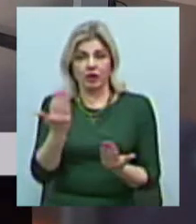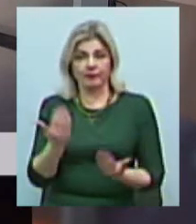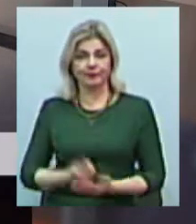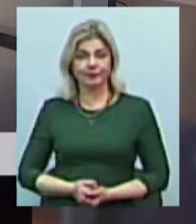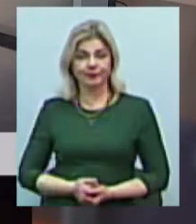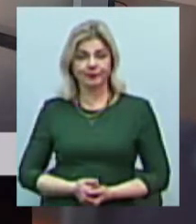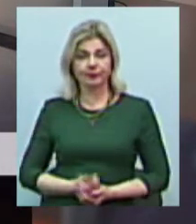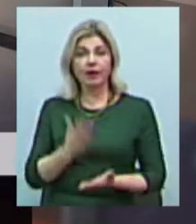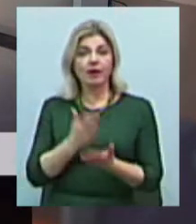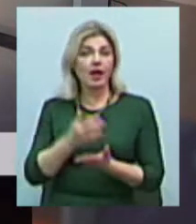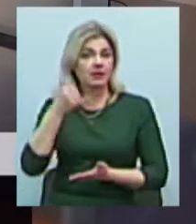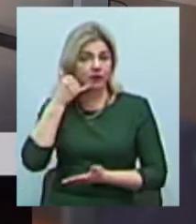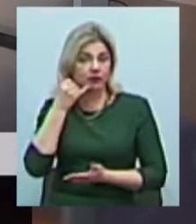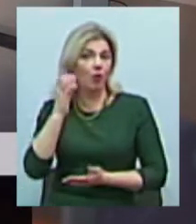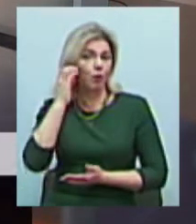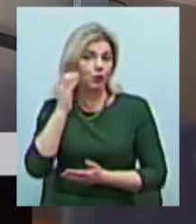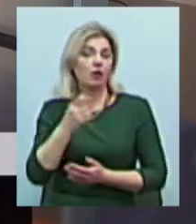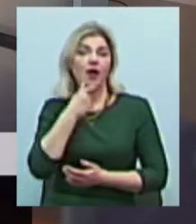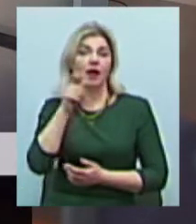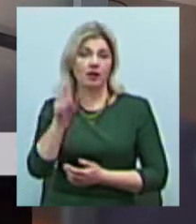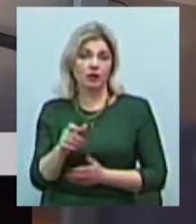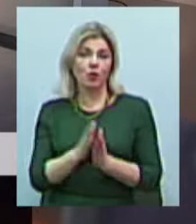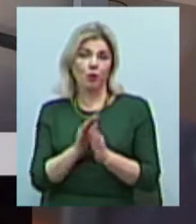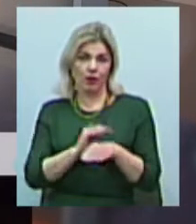перепрошую, у нас є дзвінок нарешті, послухаємо глядача, будь ласка.